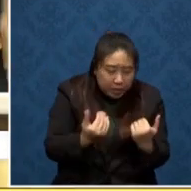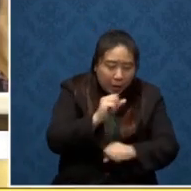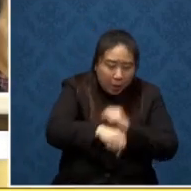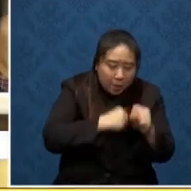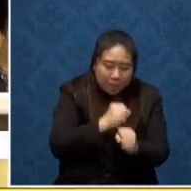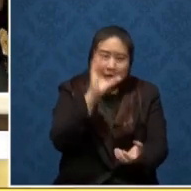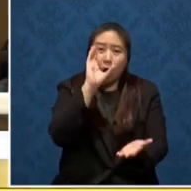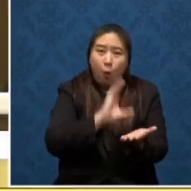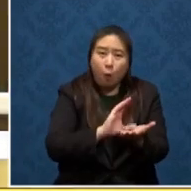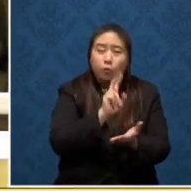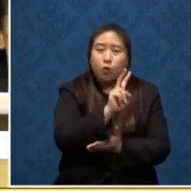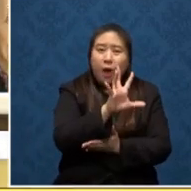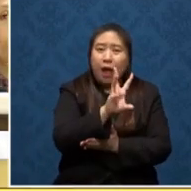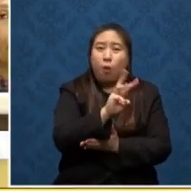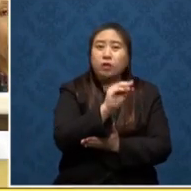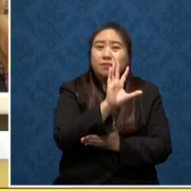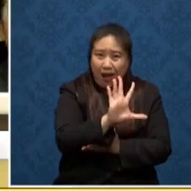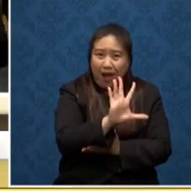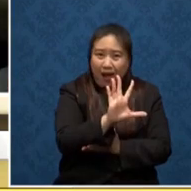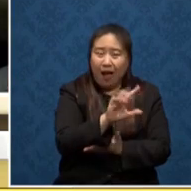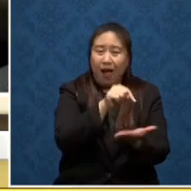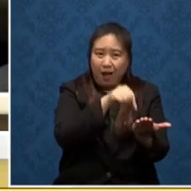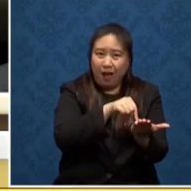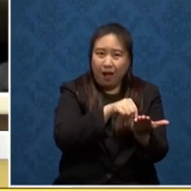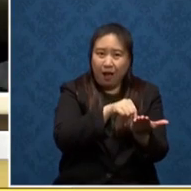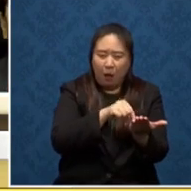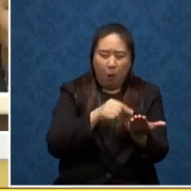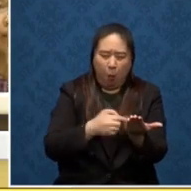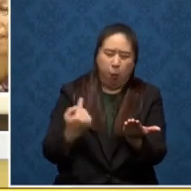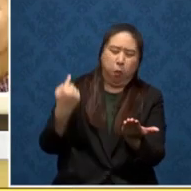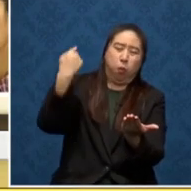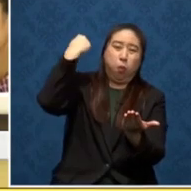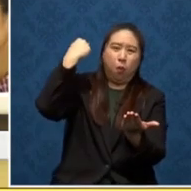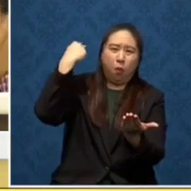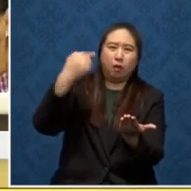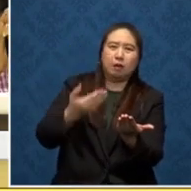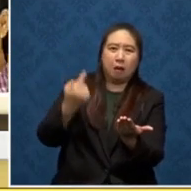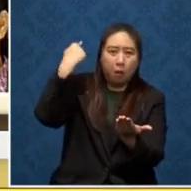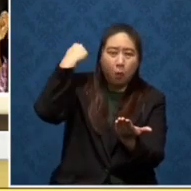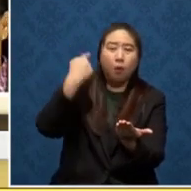5 อยู่ซึ่งอาจจะละสมยเกินไป